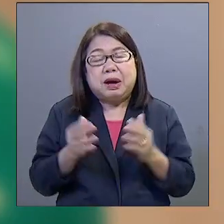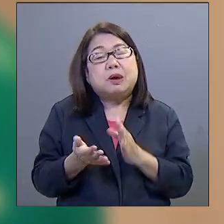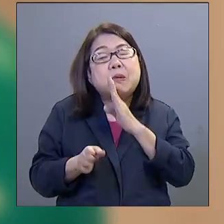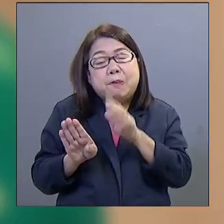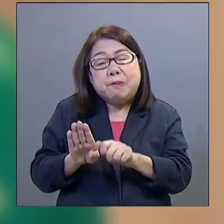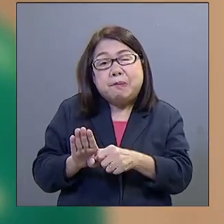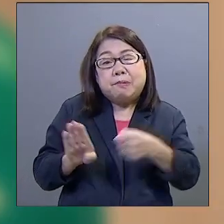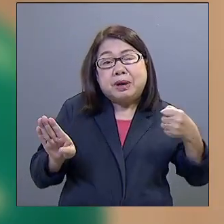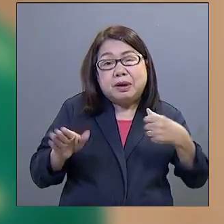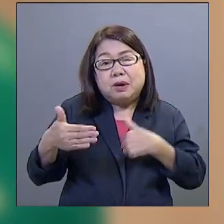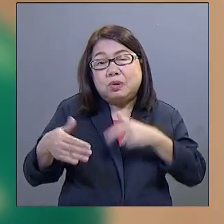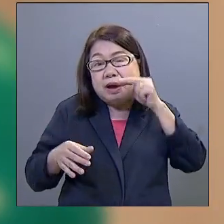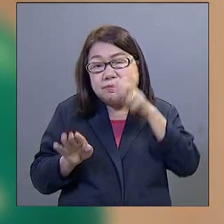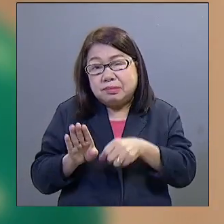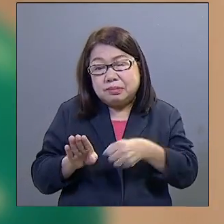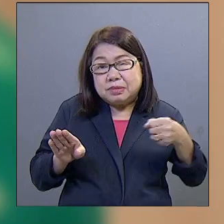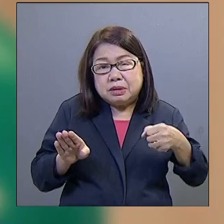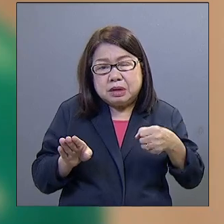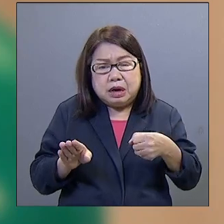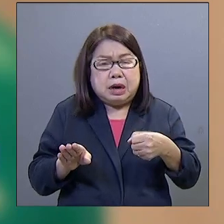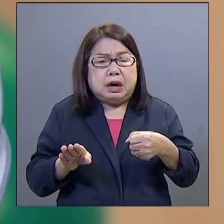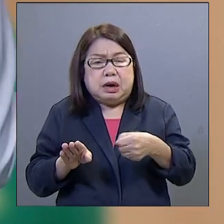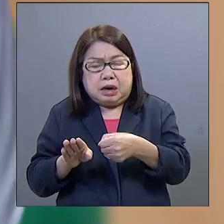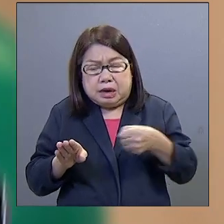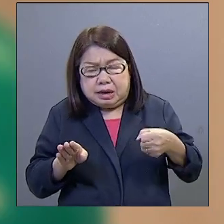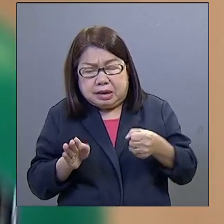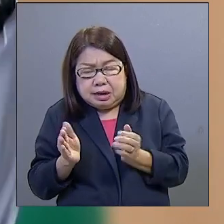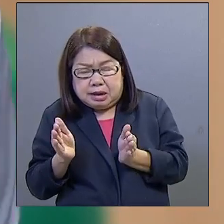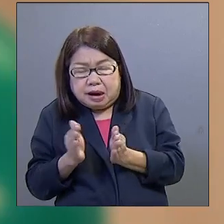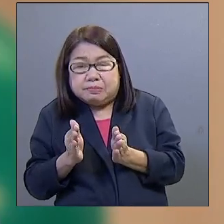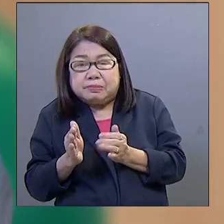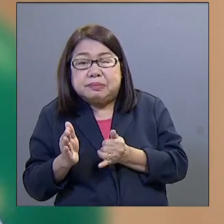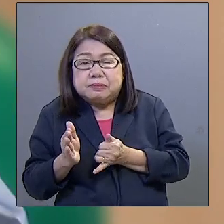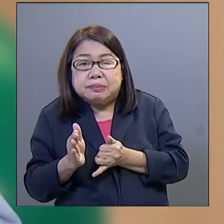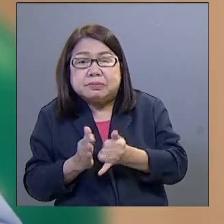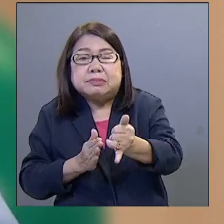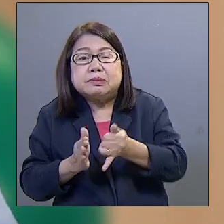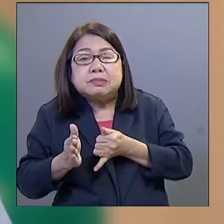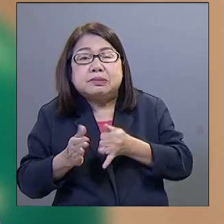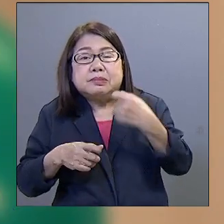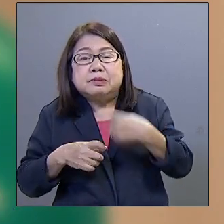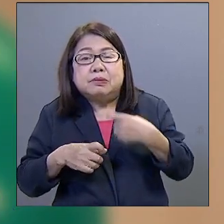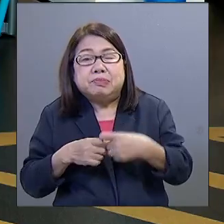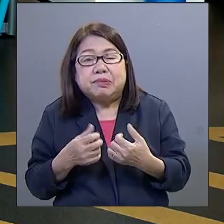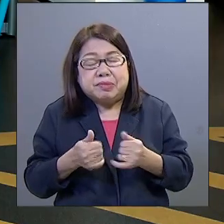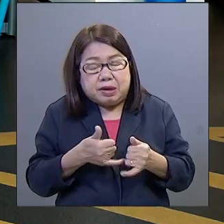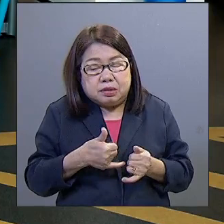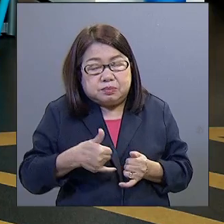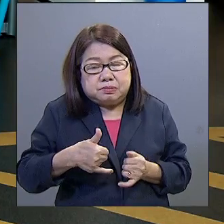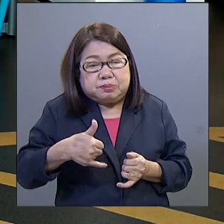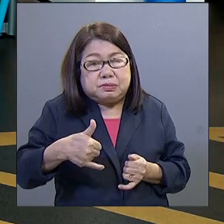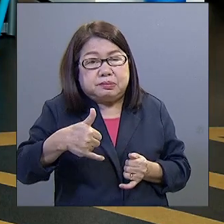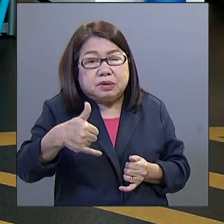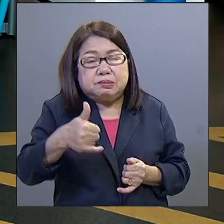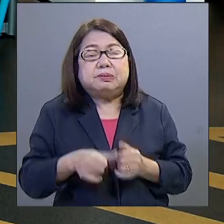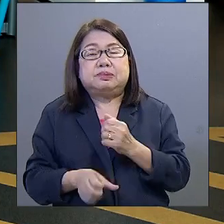องน้ำค่ะมันเป็นระยะที่มันมีเรื่องของขอบประตูกับขอบกำแพงเนาะถ้าเกิดว่าเขาสามารถเดินผ่านที่แคบๆหรือยืนใน